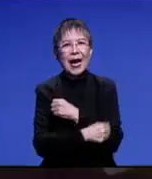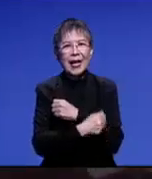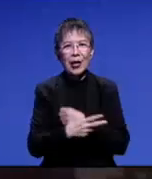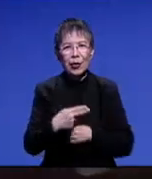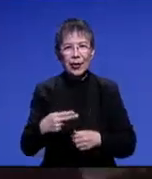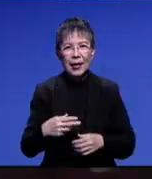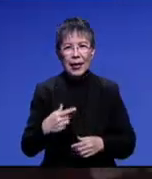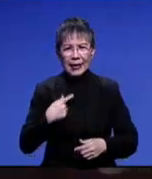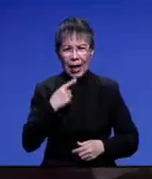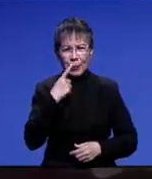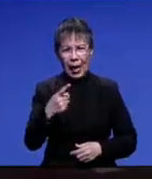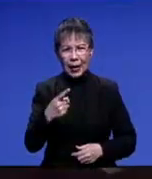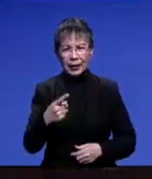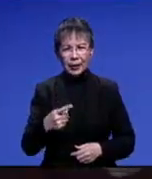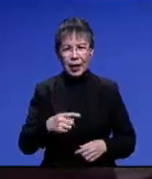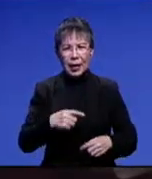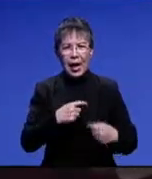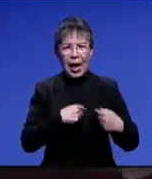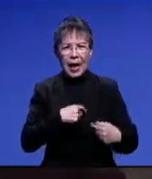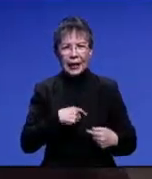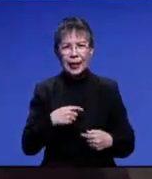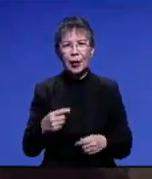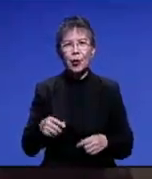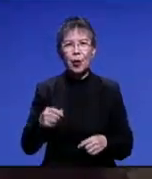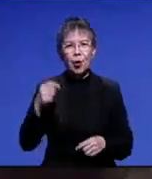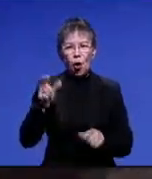Bahkan saya katakan hati mereka beku.